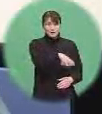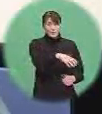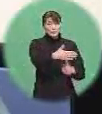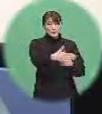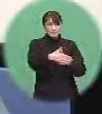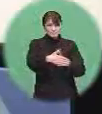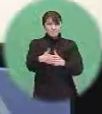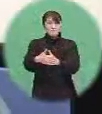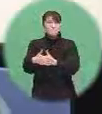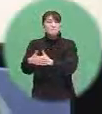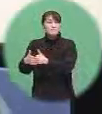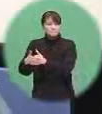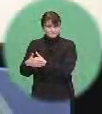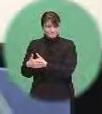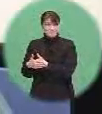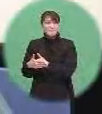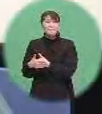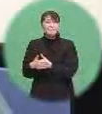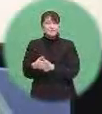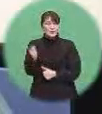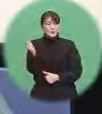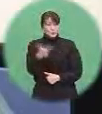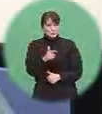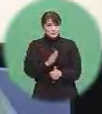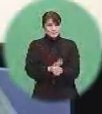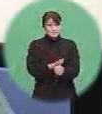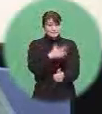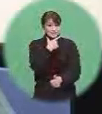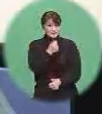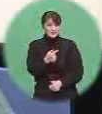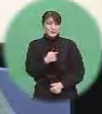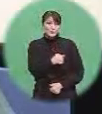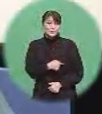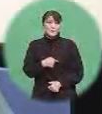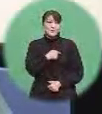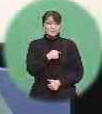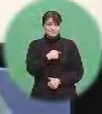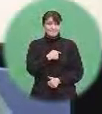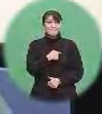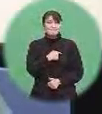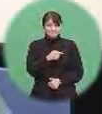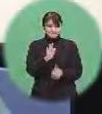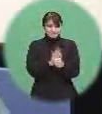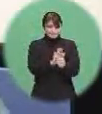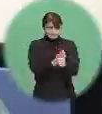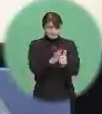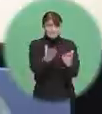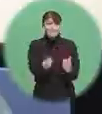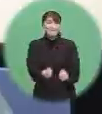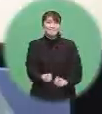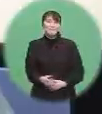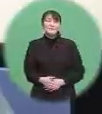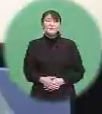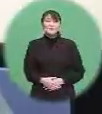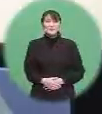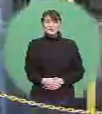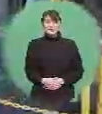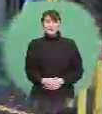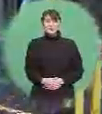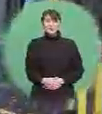支援を受けましたので、いち早く何かできないかということで対応させていただいたところであります